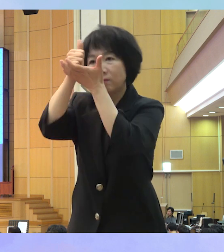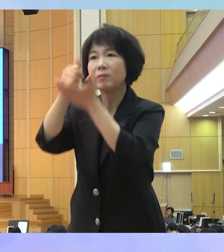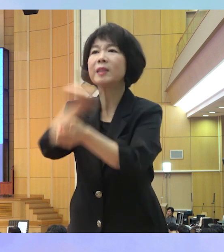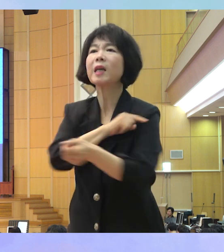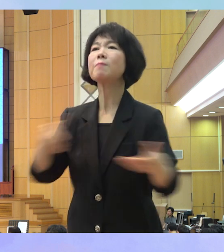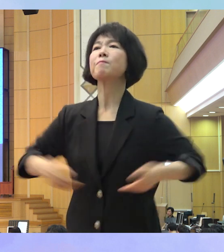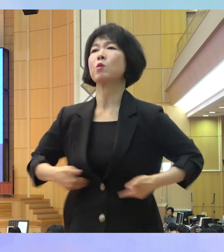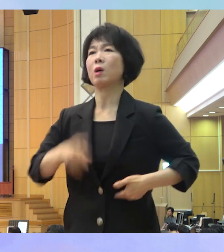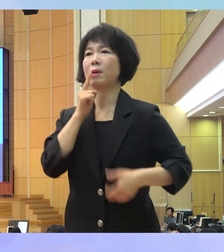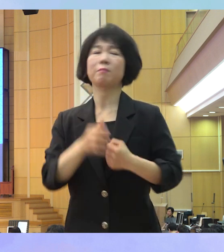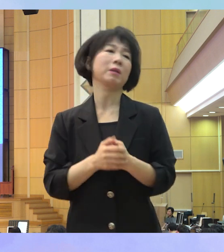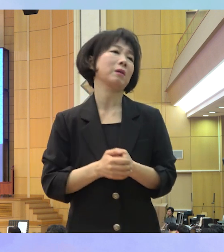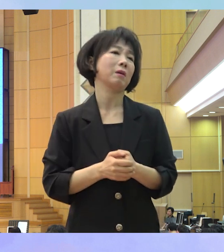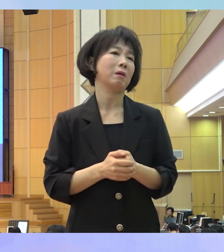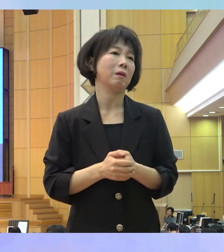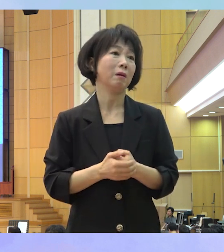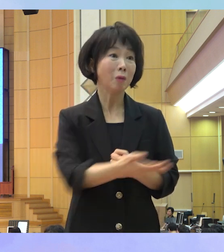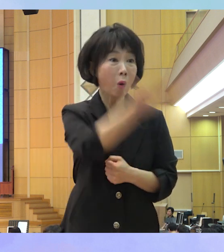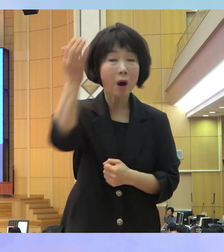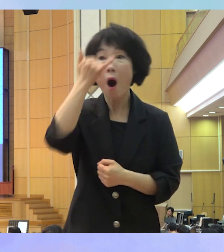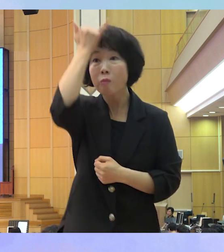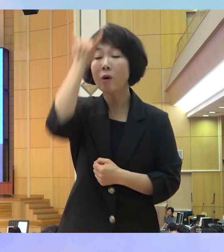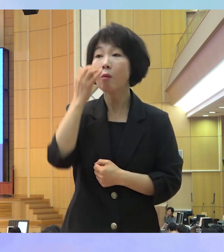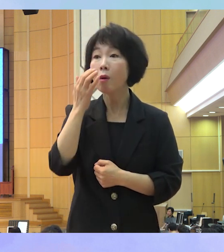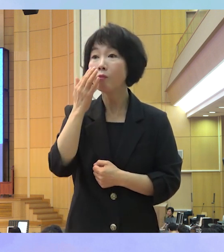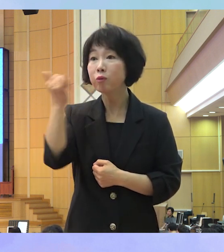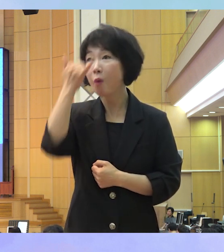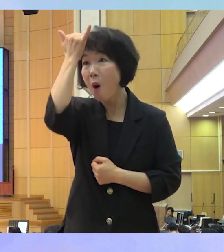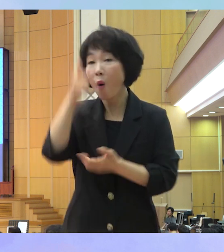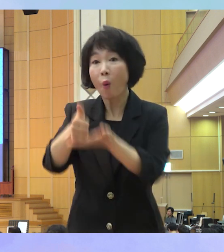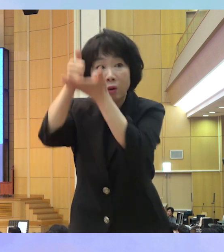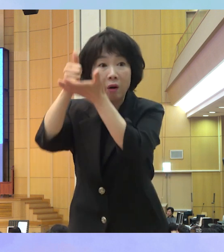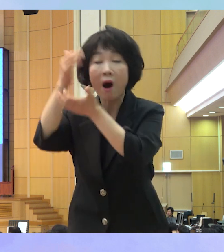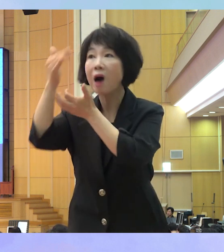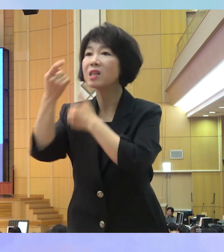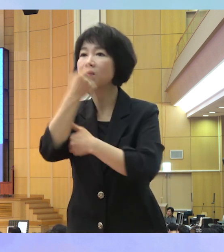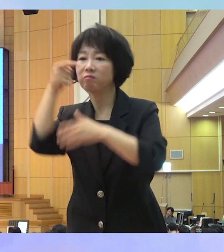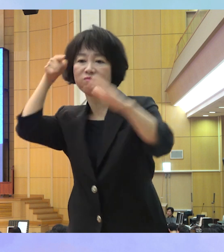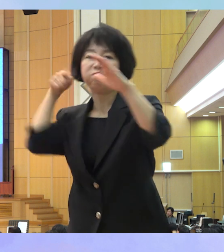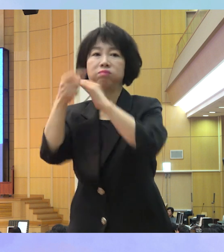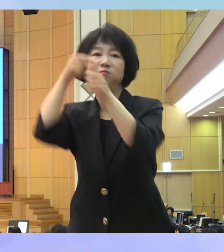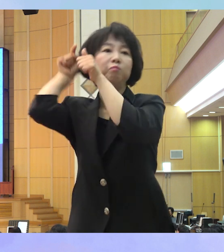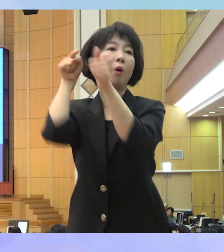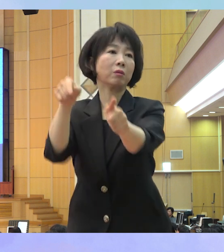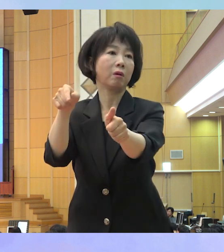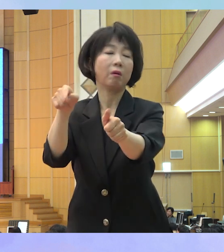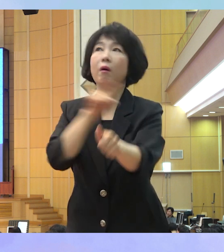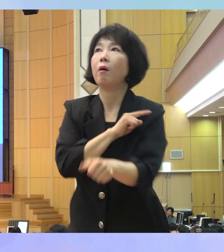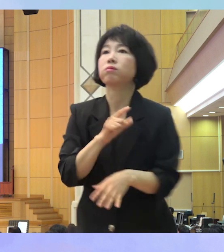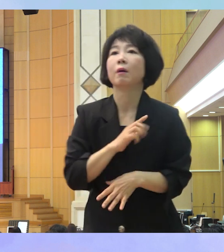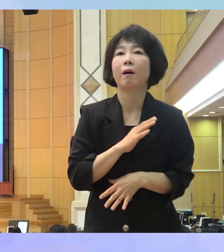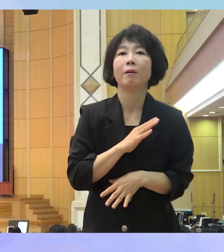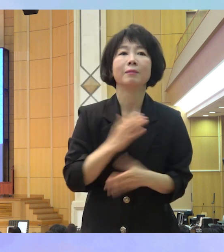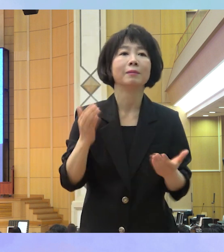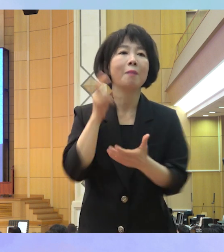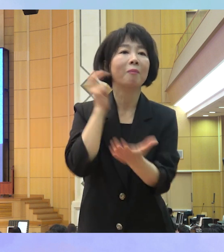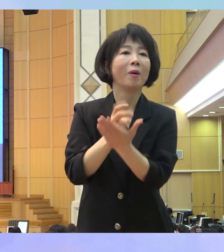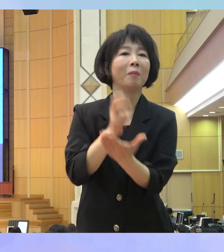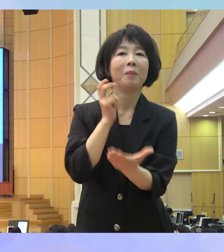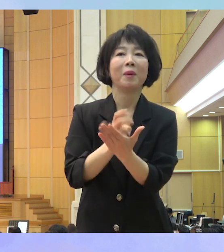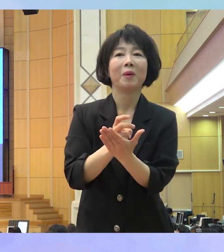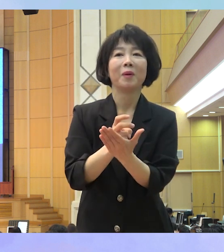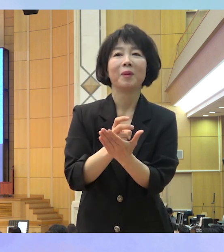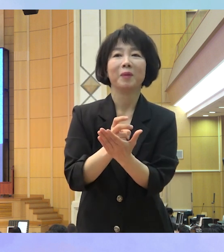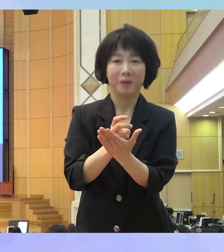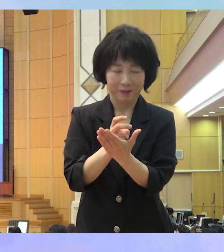부모를. 부모 공경하는 건 하나님의 명령이라니까요. 그래서 여러분, 공경은 우리가 효를